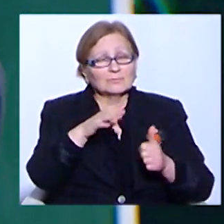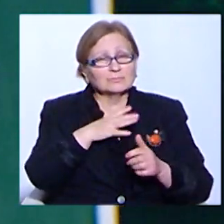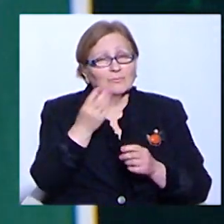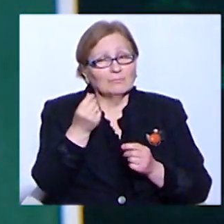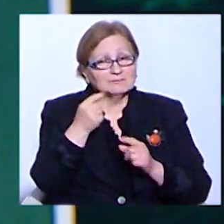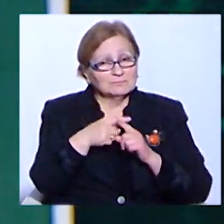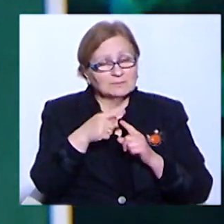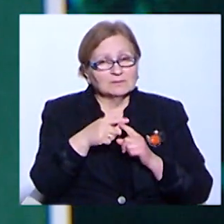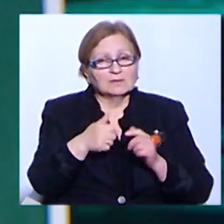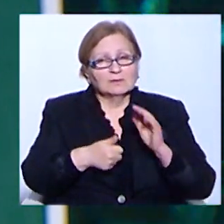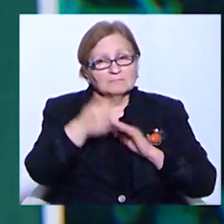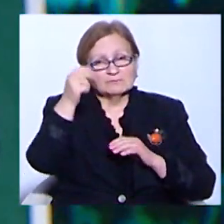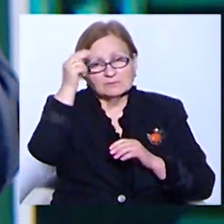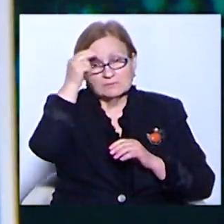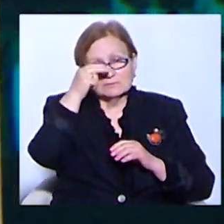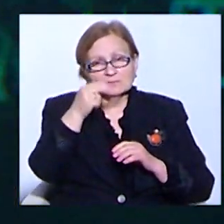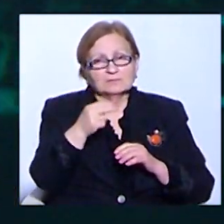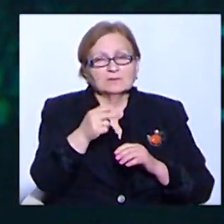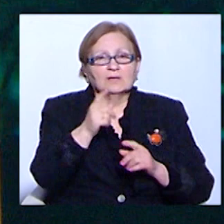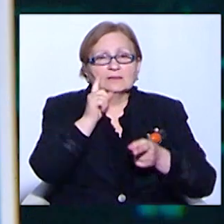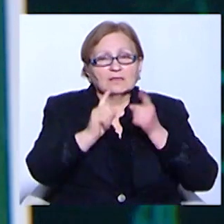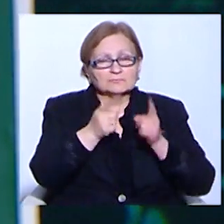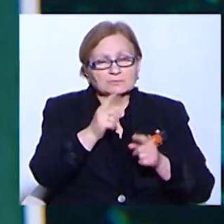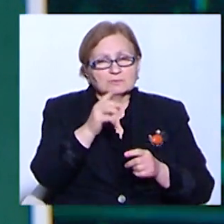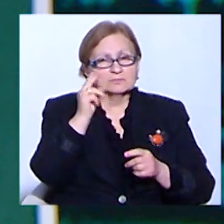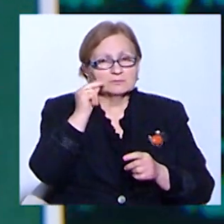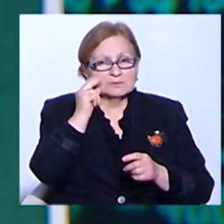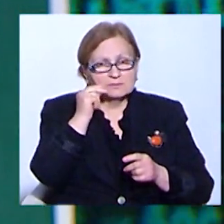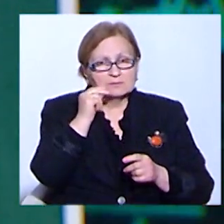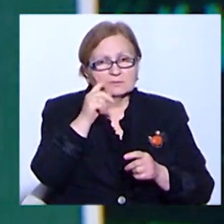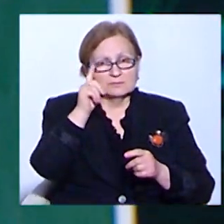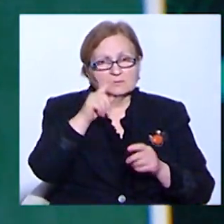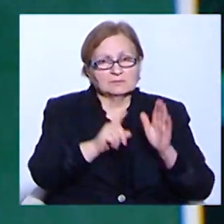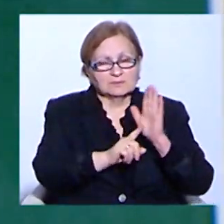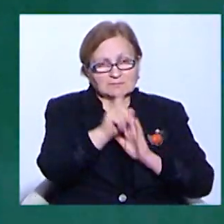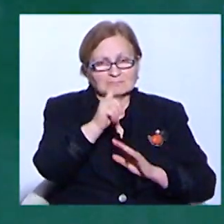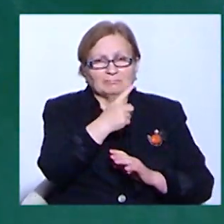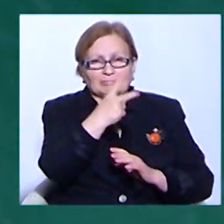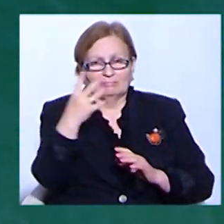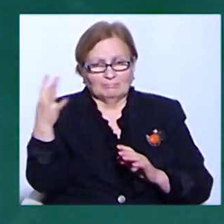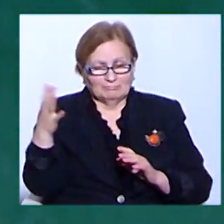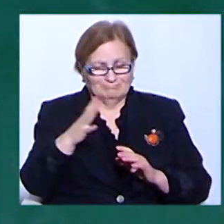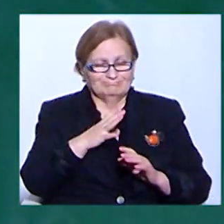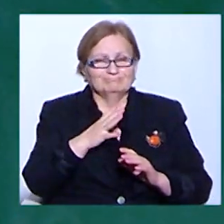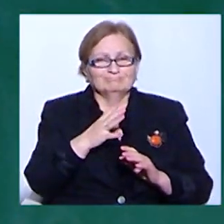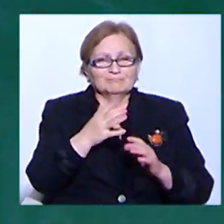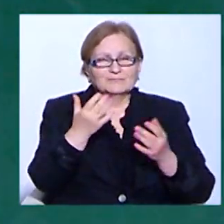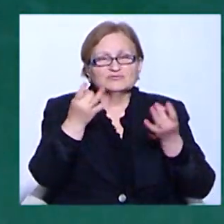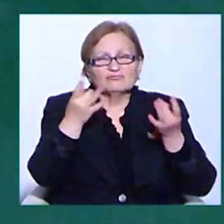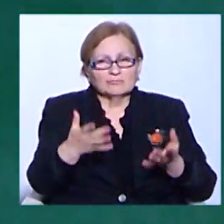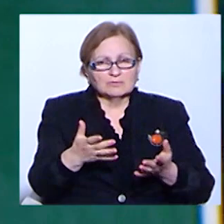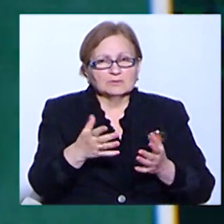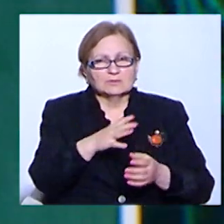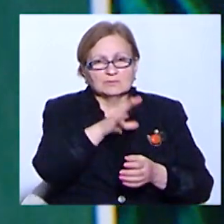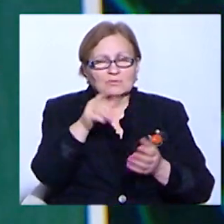მათემატიკაში, ჯერ შეისწავლეთ ბუნებრივია ნატურალური რიცხვები, აი რიცხვების ცნება ჯერ იყო ნატურალური რიცხვები, რომ ნატურალური ნიშნავს ბუნებრივი, იმიტომ